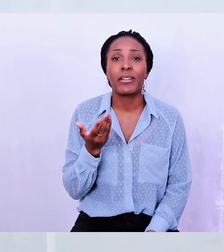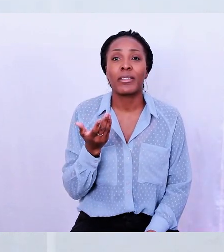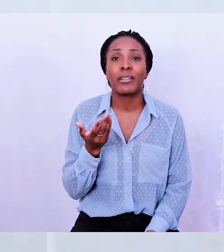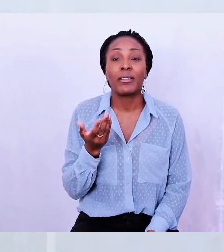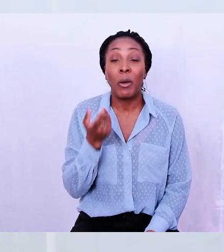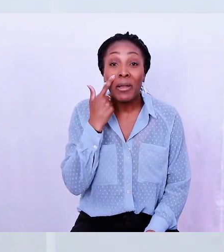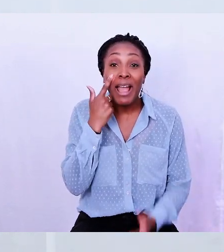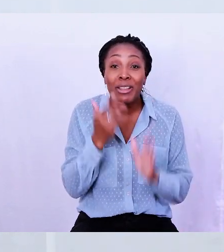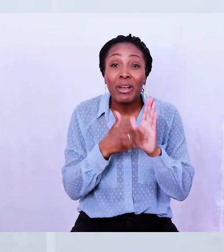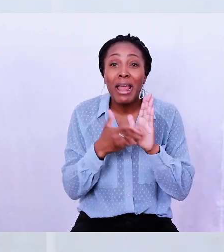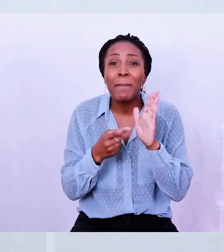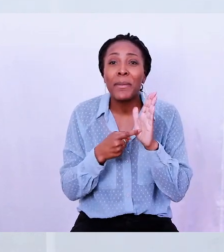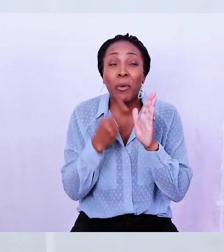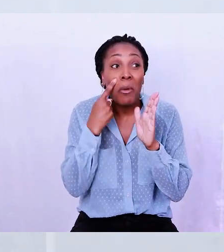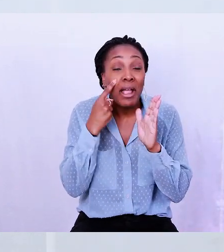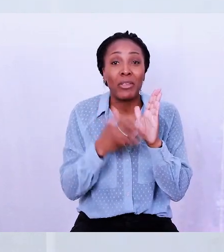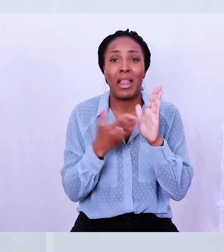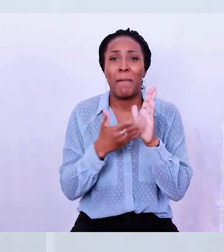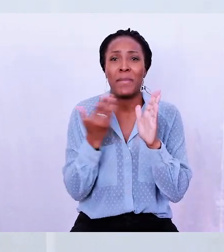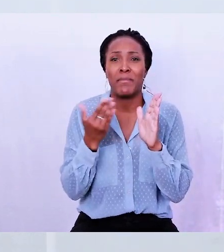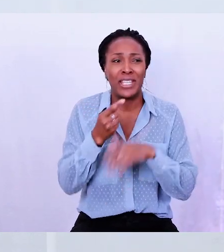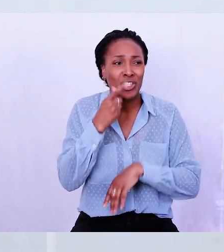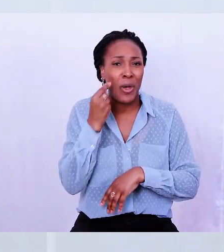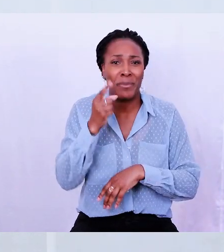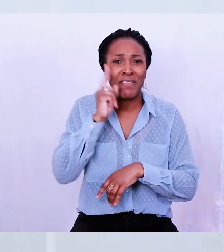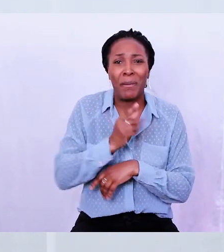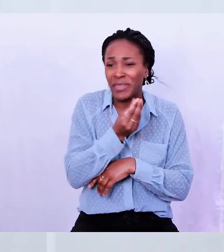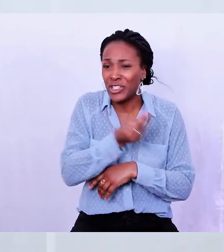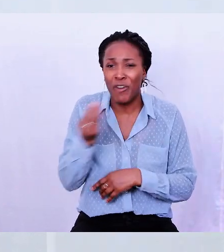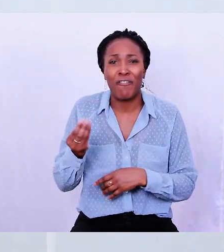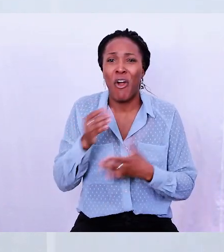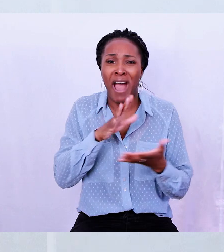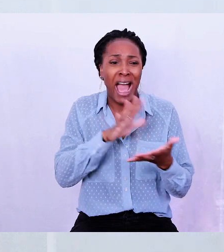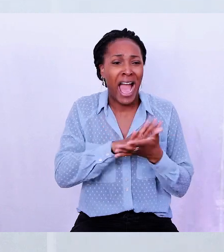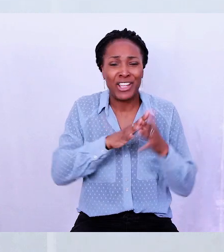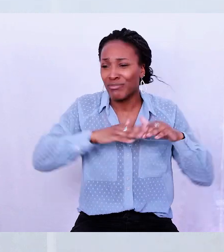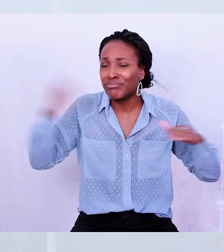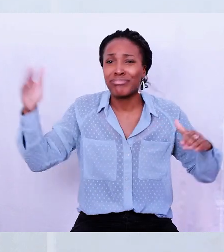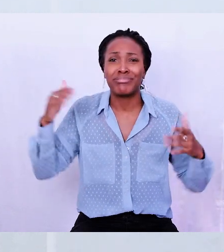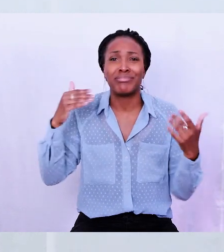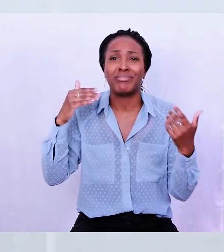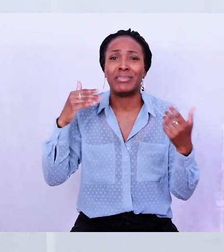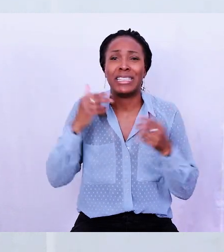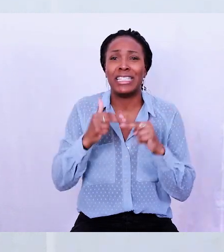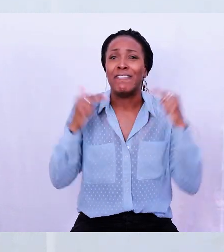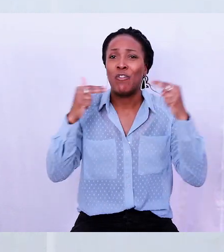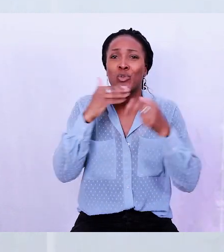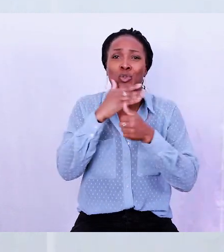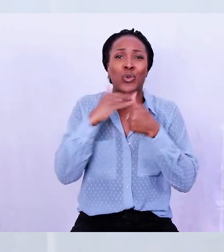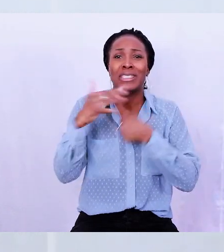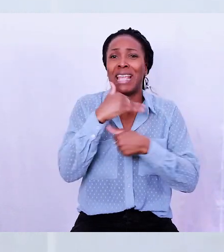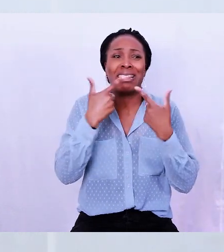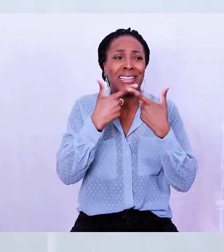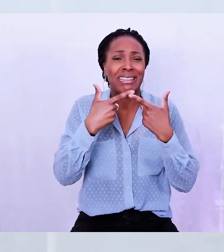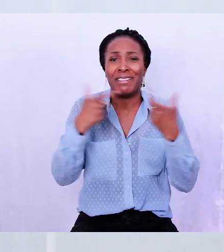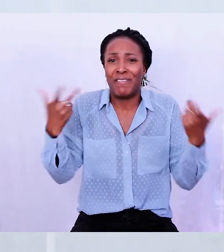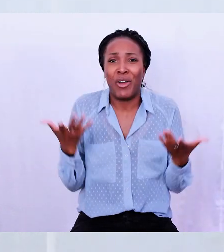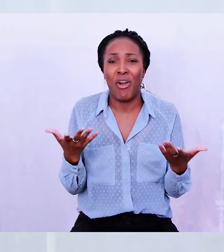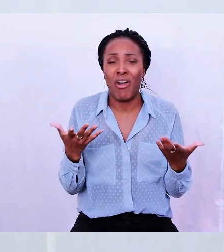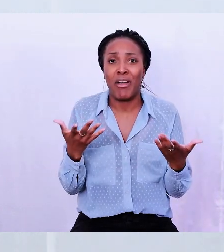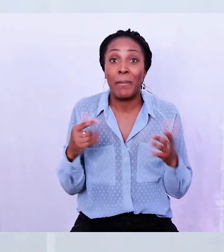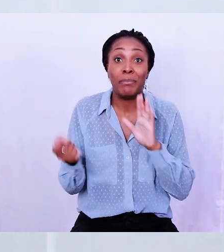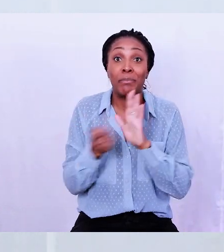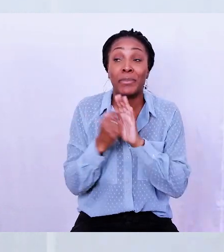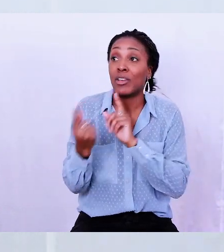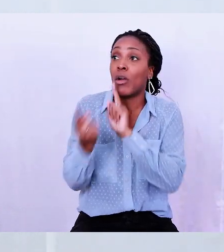Écritures, combien d'hommes, de femmes, d'enfants, de toute génération, de toute société confondue, quand ils ont rencontré Jésus-Christ sur